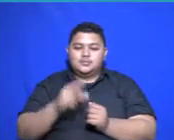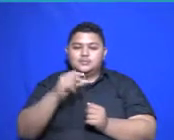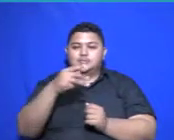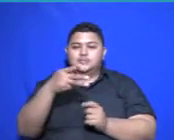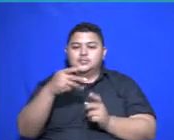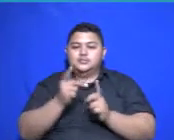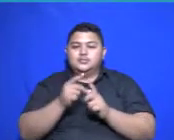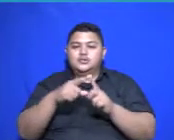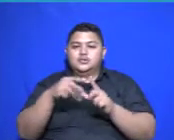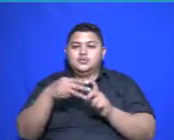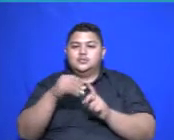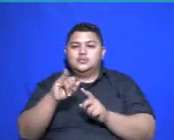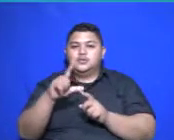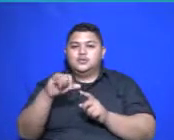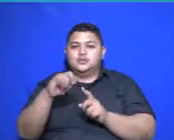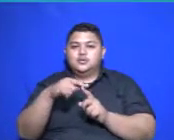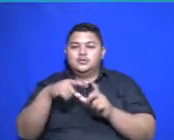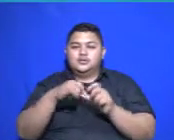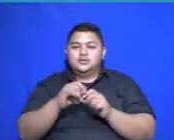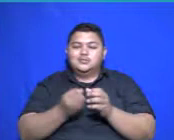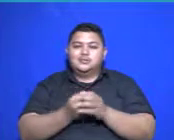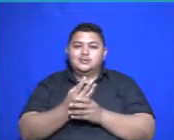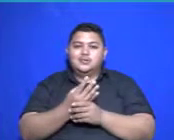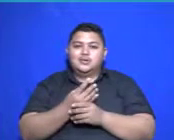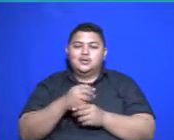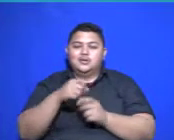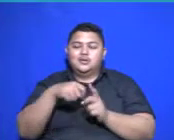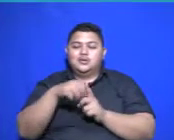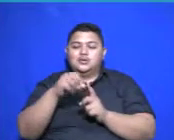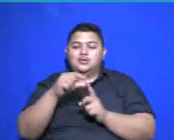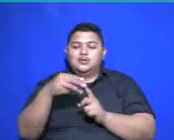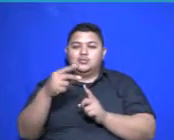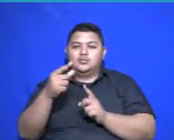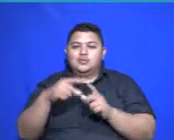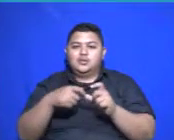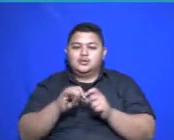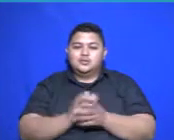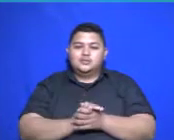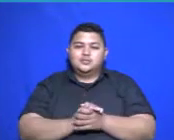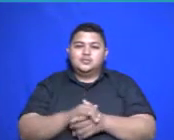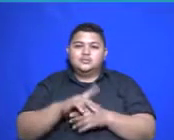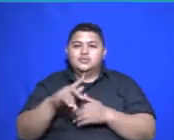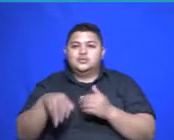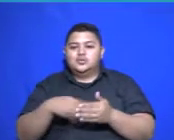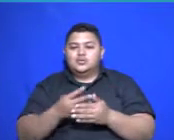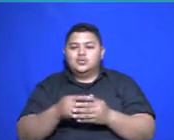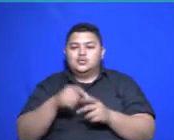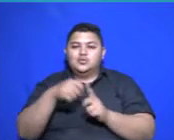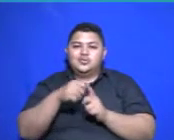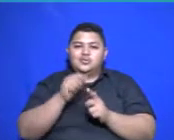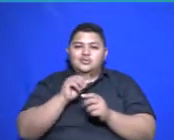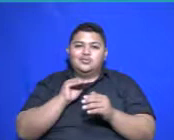rehabilitasi dan pengembangan koperasi. Karena kita konsisten bahwa kualitas yang kita